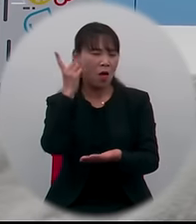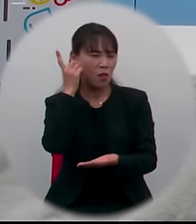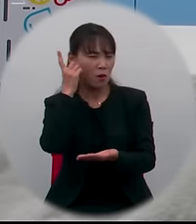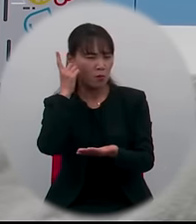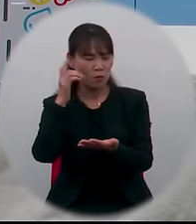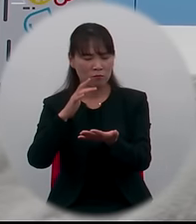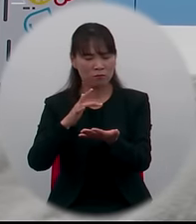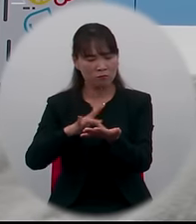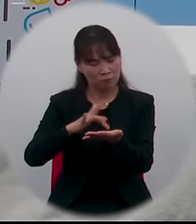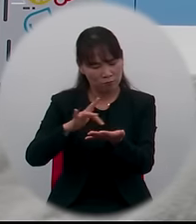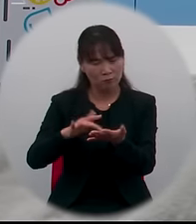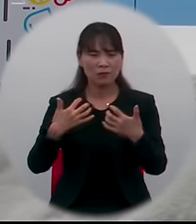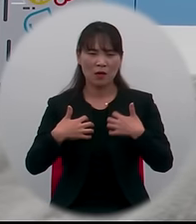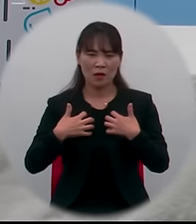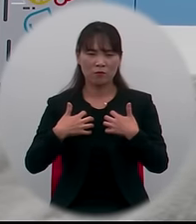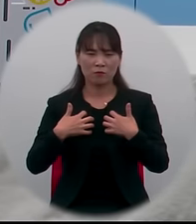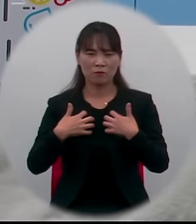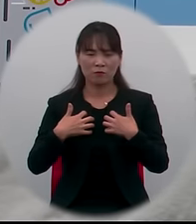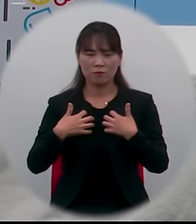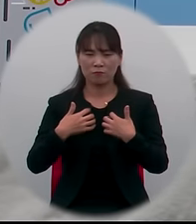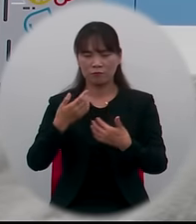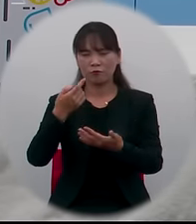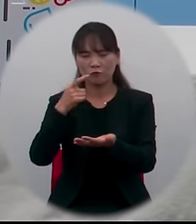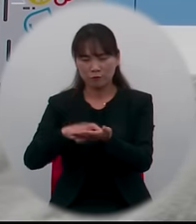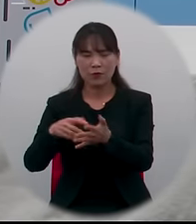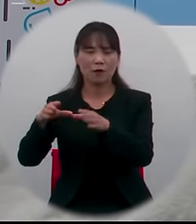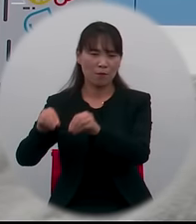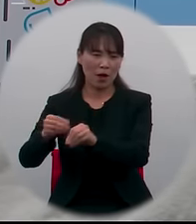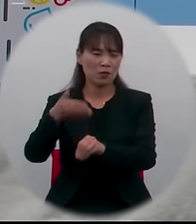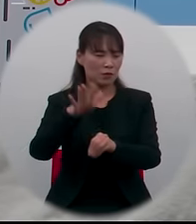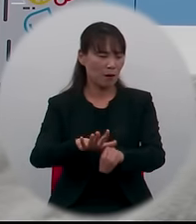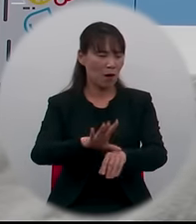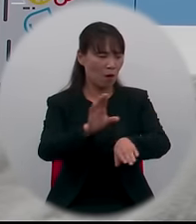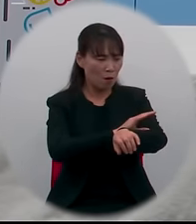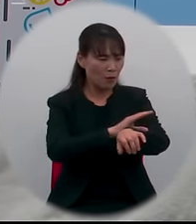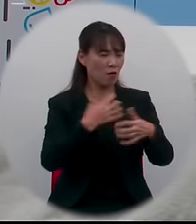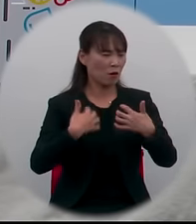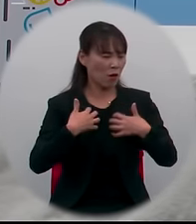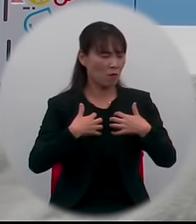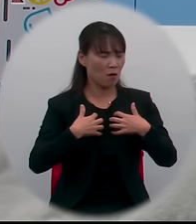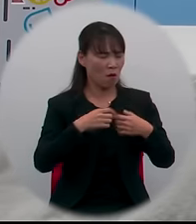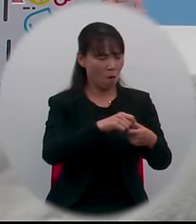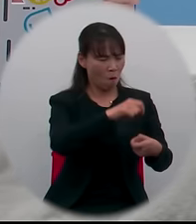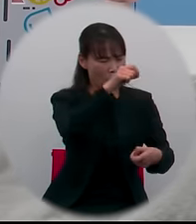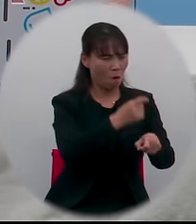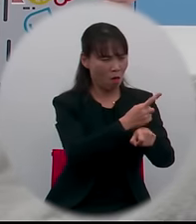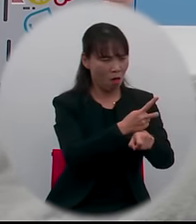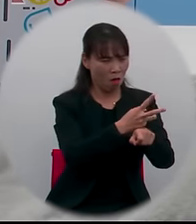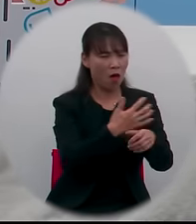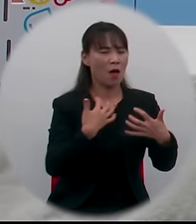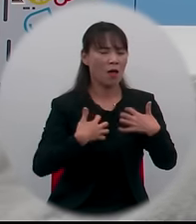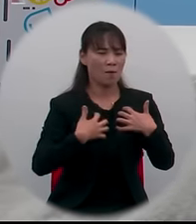문제가 있어요이 스마트폰 게임은 그나마 조금만 하면 질리고 하는데 PC 게임은 한번 했다면 굉장히 긴 시간 동안